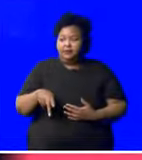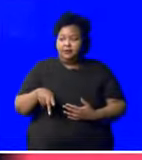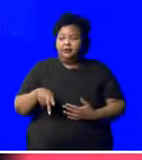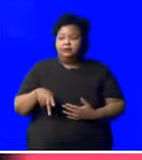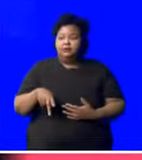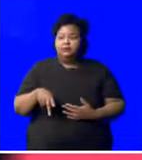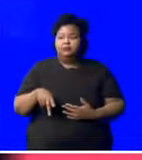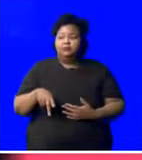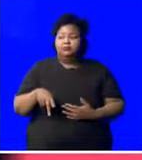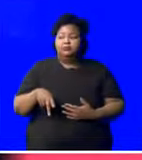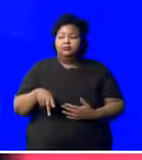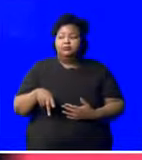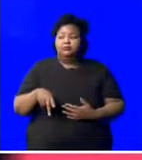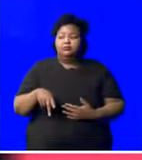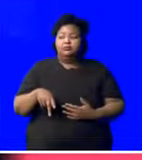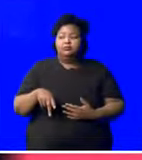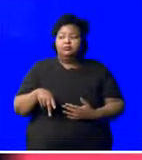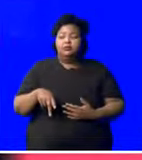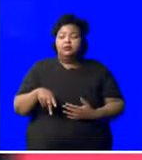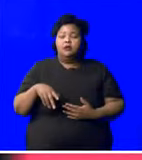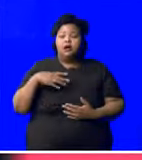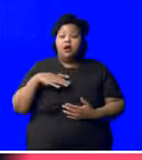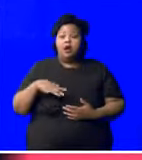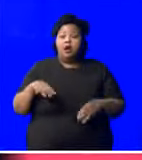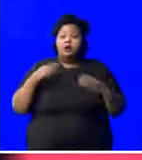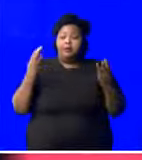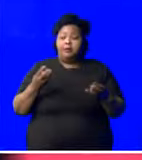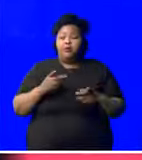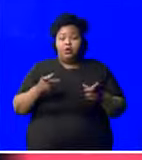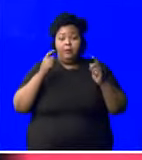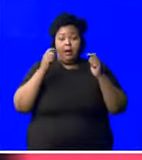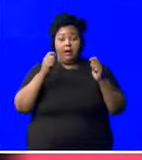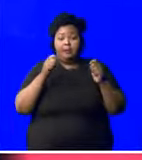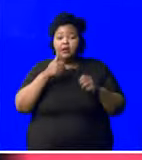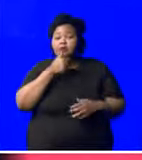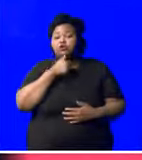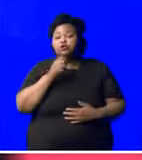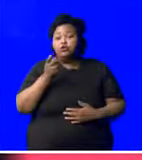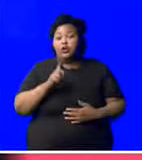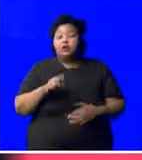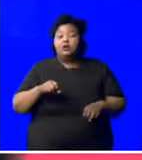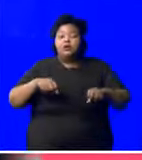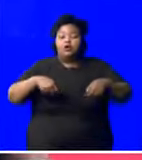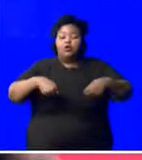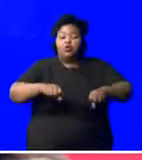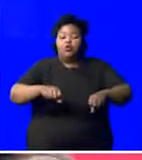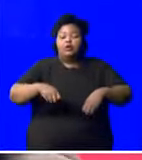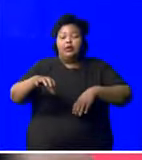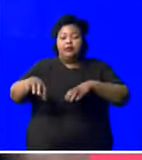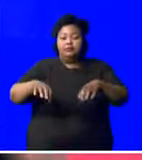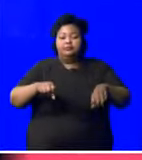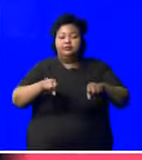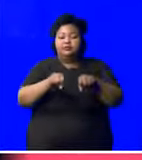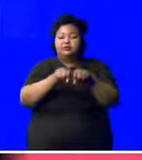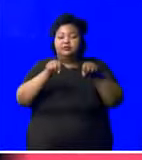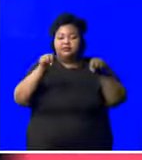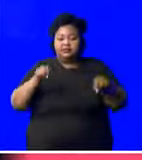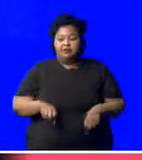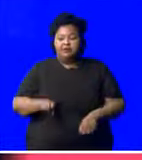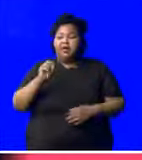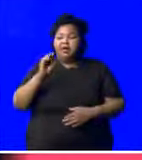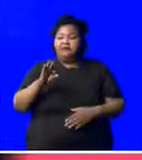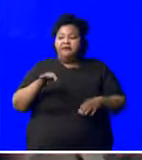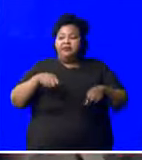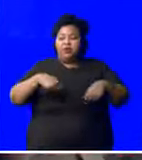lokuthi ngudla mana bafuni lokuvuma so kwele Tinkhundla satilahla siyabe silahle etsine bekunene ngiyabonga